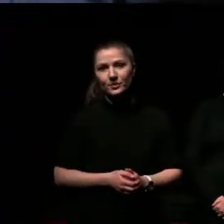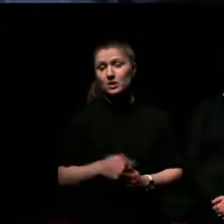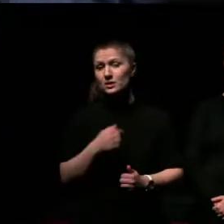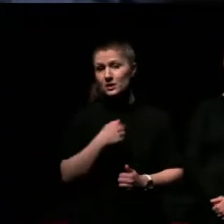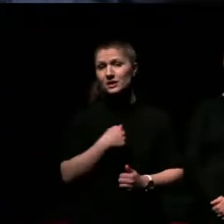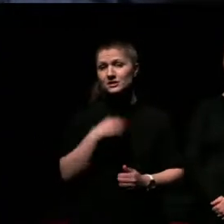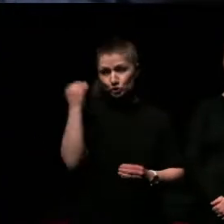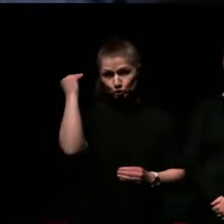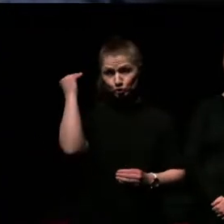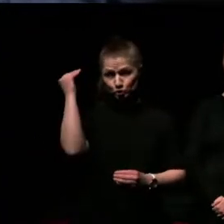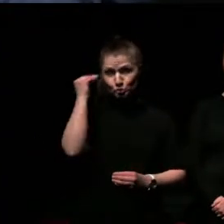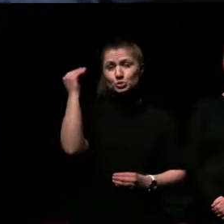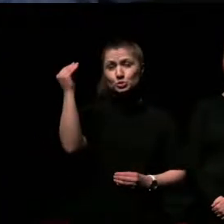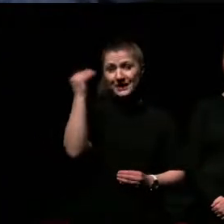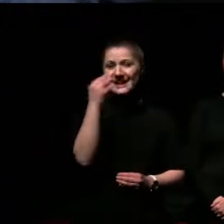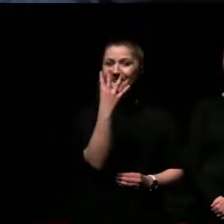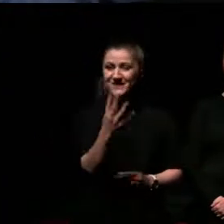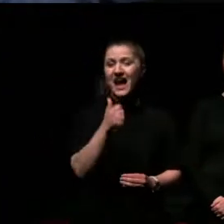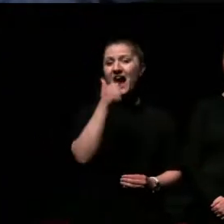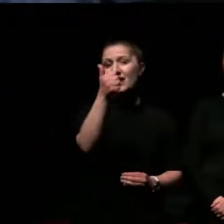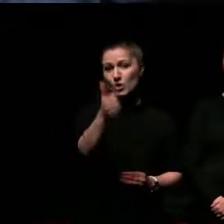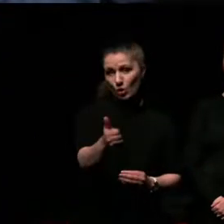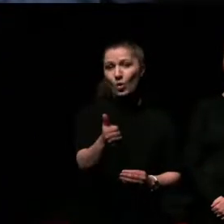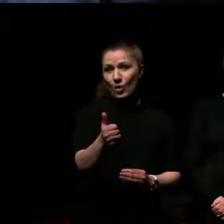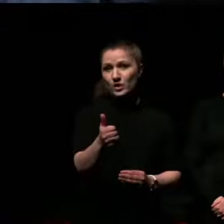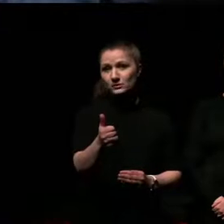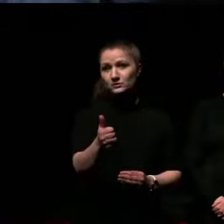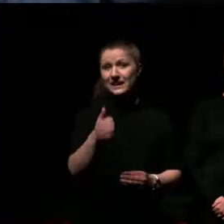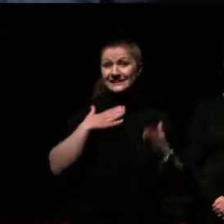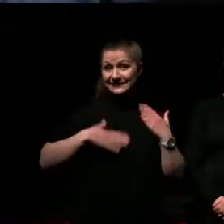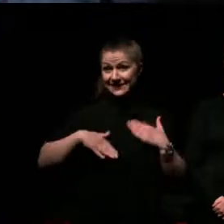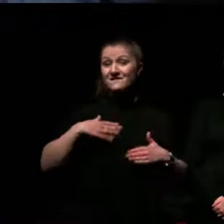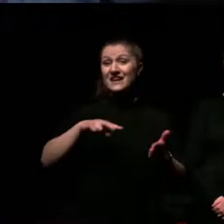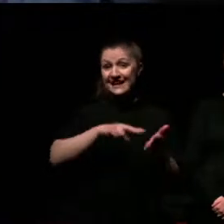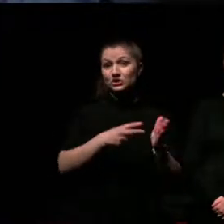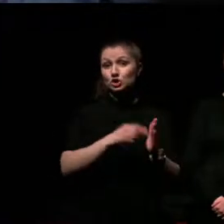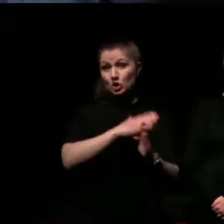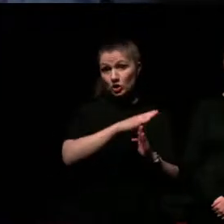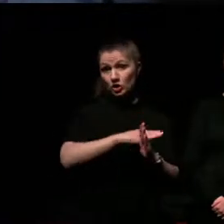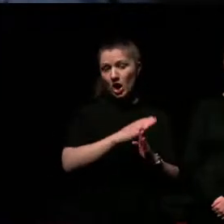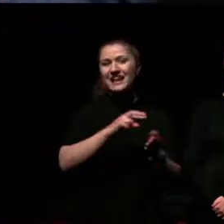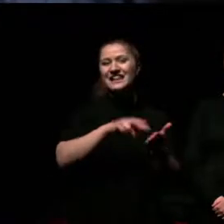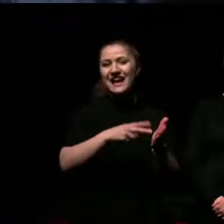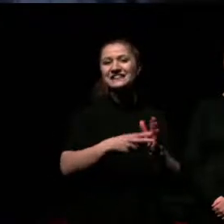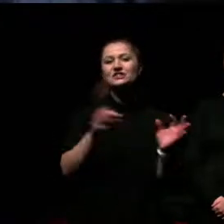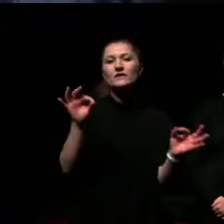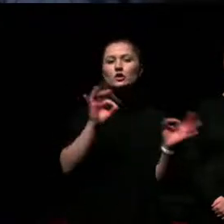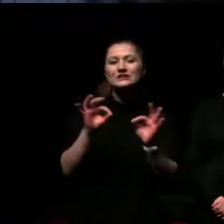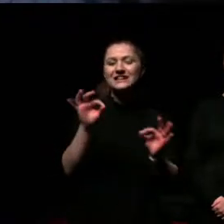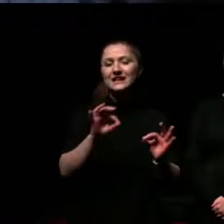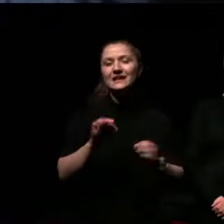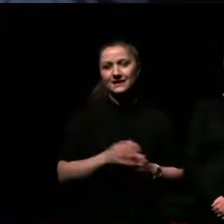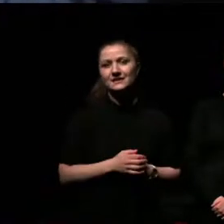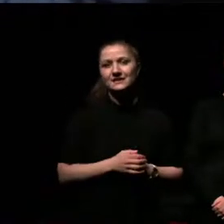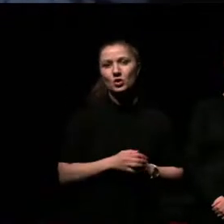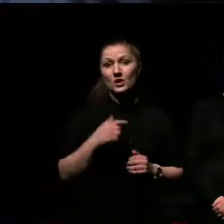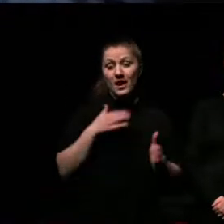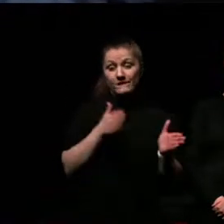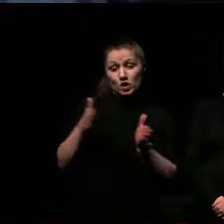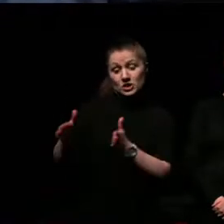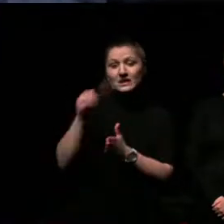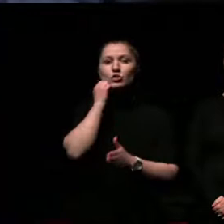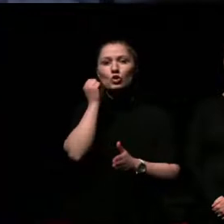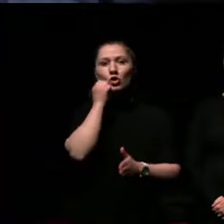Jeg studerer mitt fjerde år på en sivilingeniørgrad i teknisk fysikk, og kom til byen